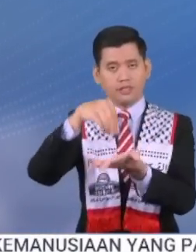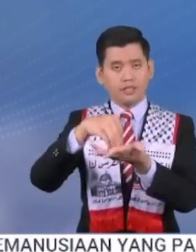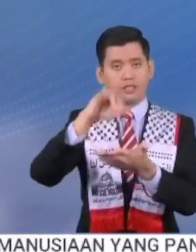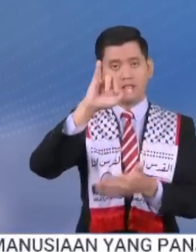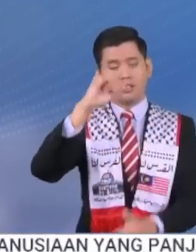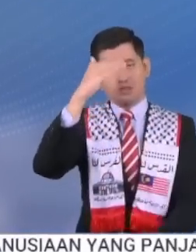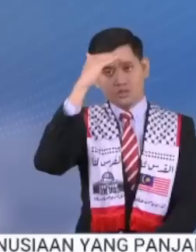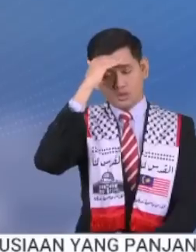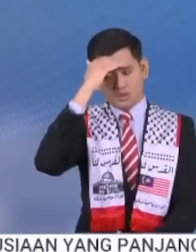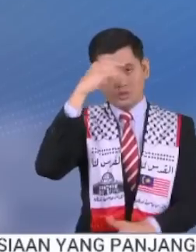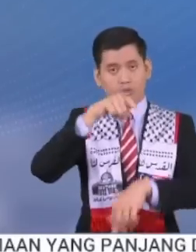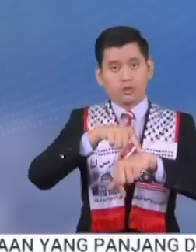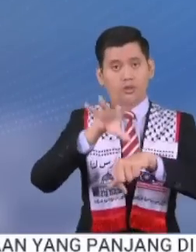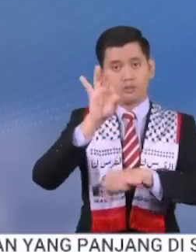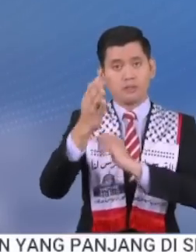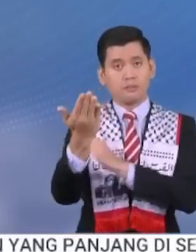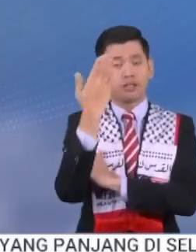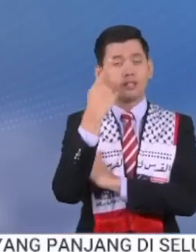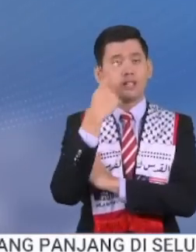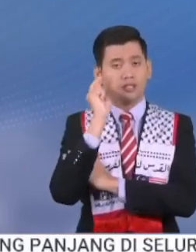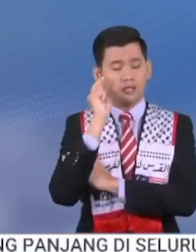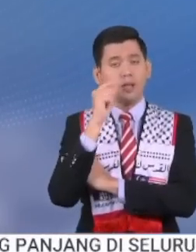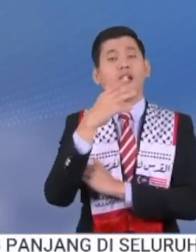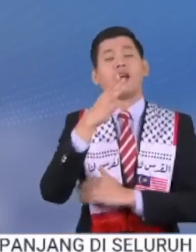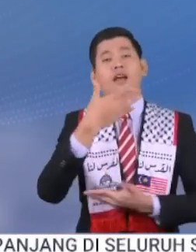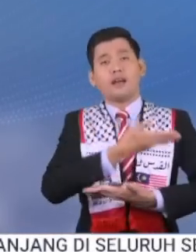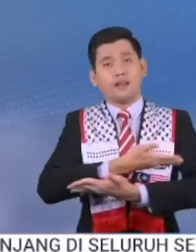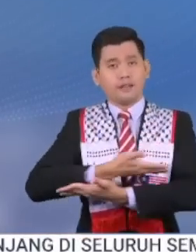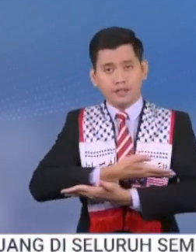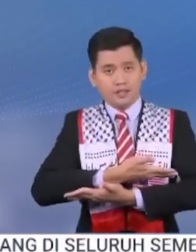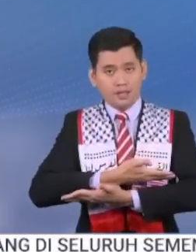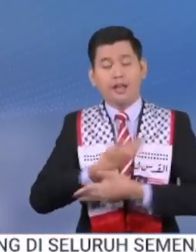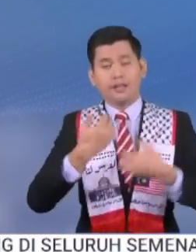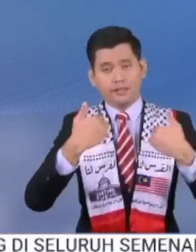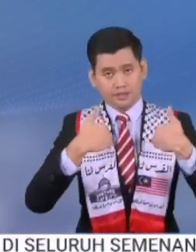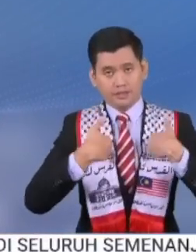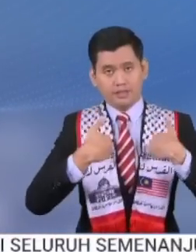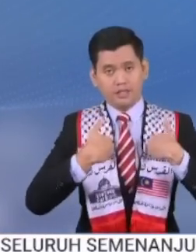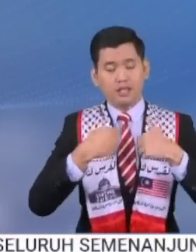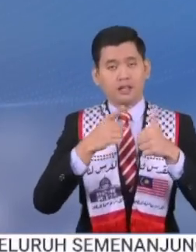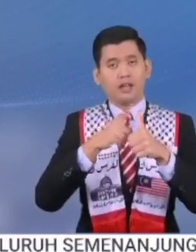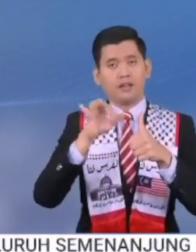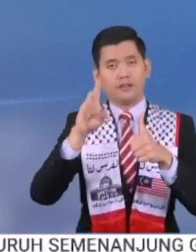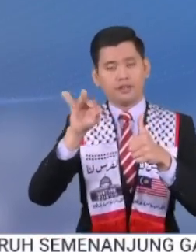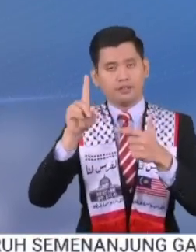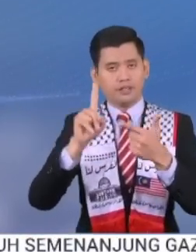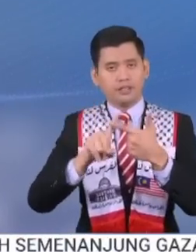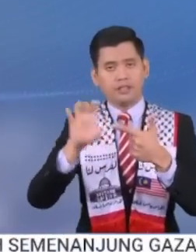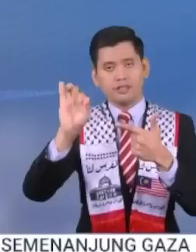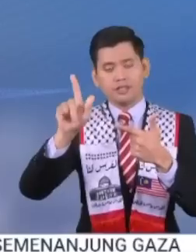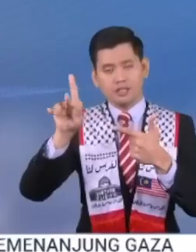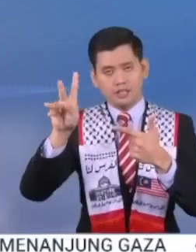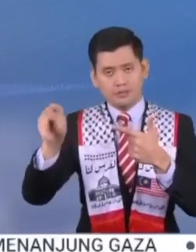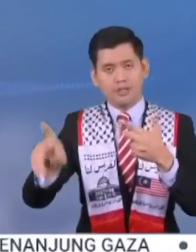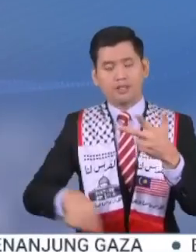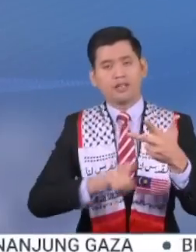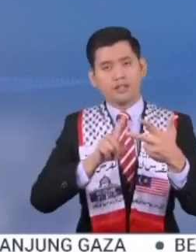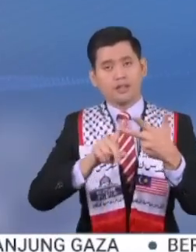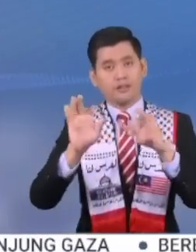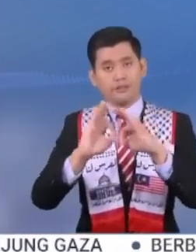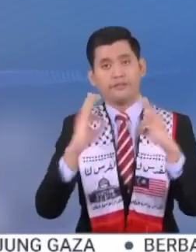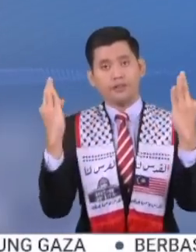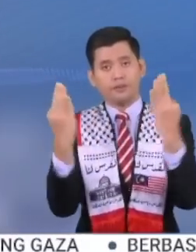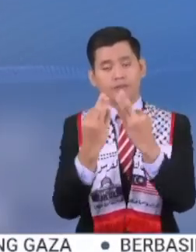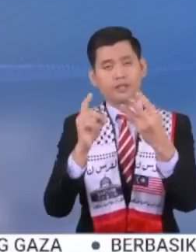pagi tadi. Turut hadir kedua-dua anak Allahyarham iaitu Ahmad Hadi El-Fardi dan Salman El-Hoiri serta ahli